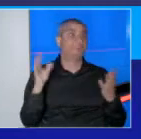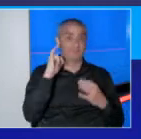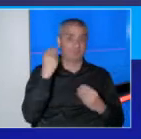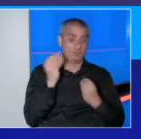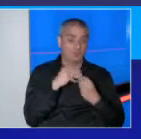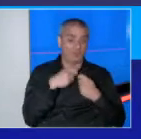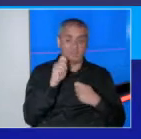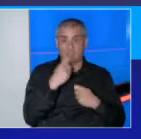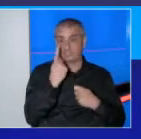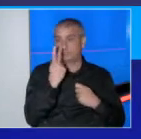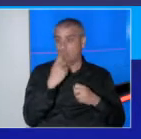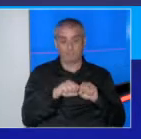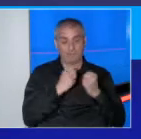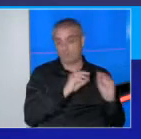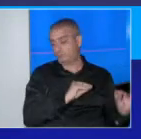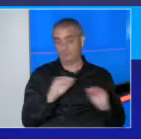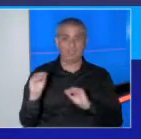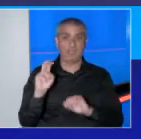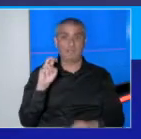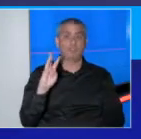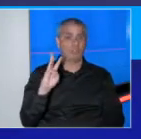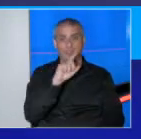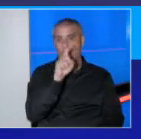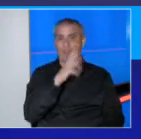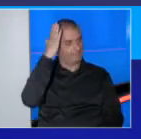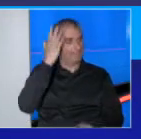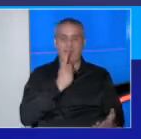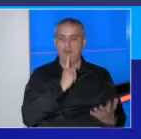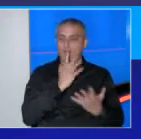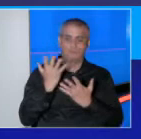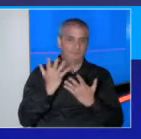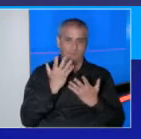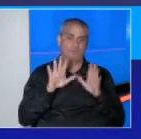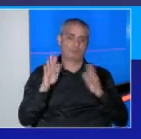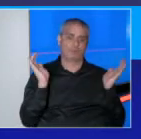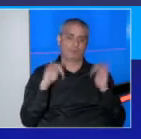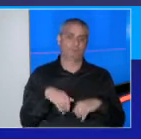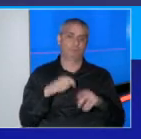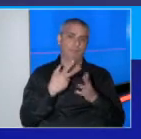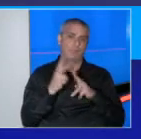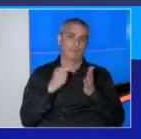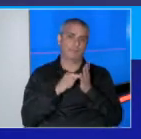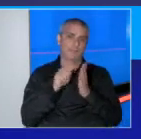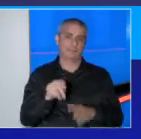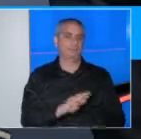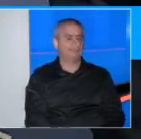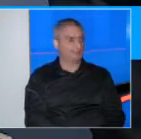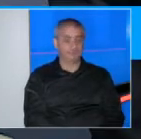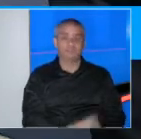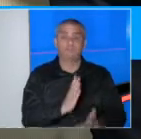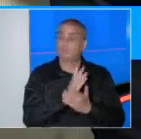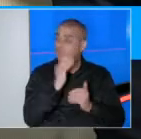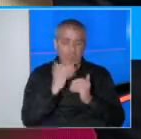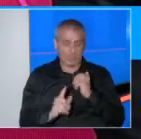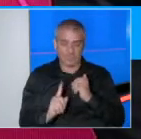עוד ח"כ או שניים שישברו ויעברו לצד של עמיחי שיקלי, יכול להיות שלבנט לא יהיה מספיק אנשים, ובאמת הממשלה תיפול רק בגלל זה. עד שזה לא